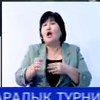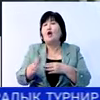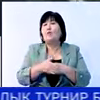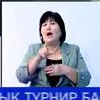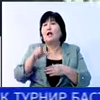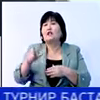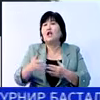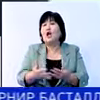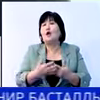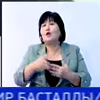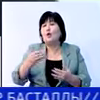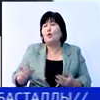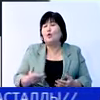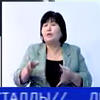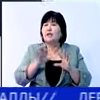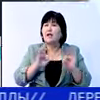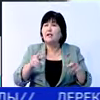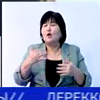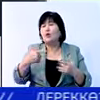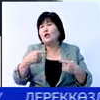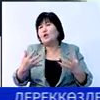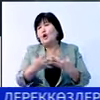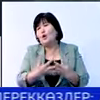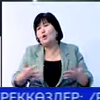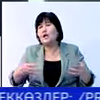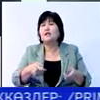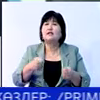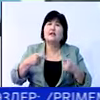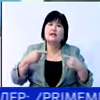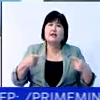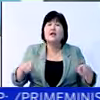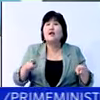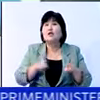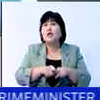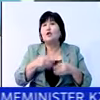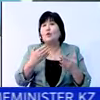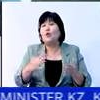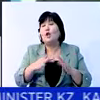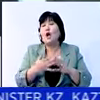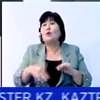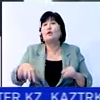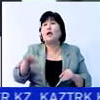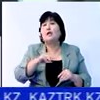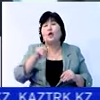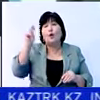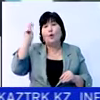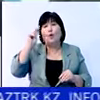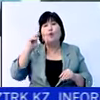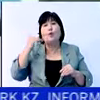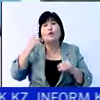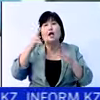өміріне сыр шертетін балықшылардың құрал жабдықтары, қостары және де аудандық оқушылар